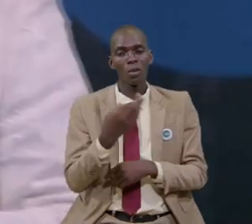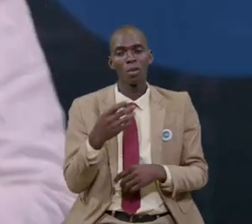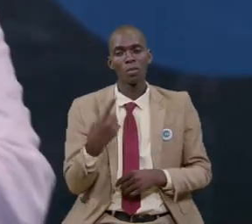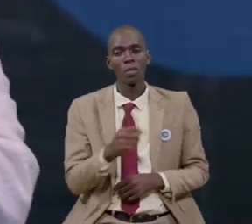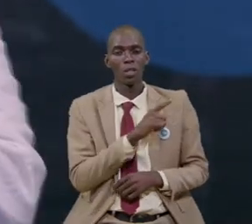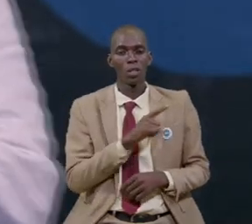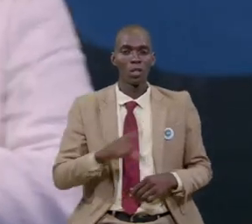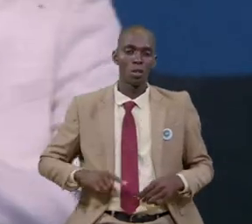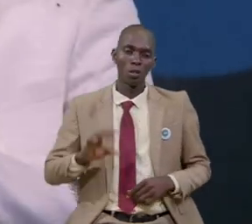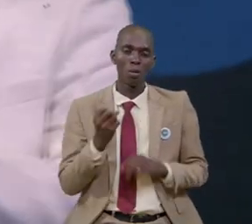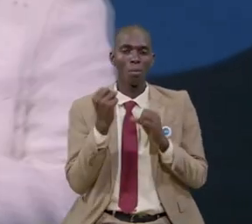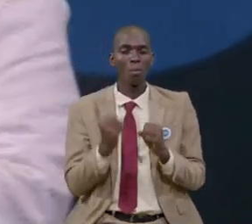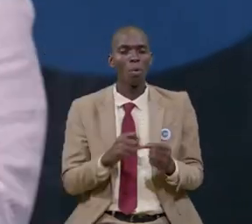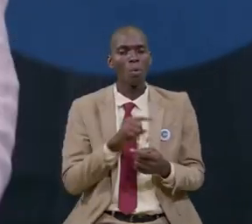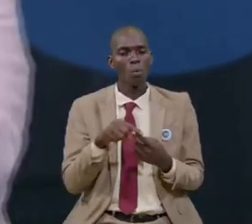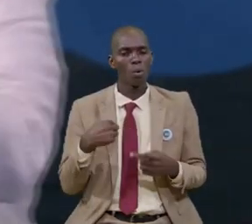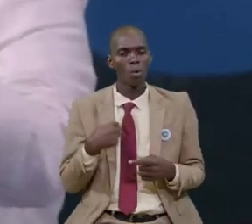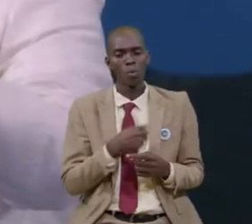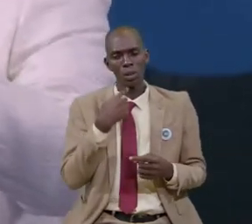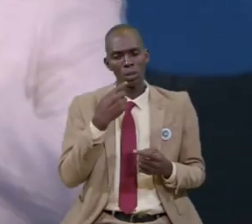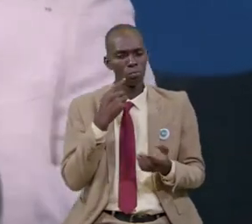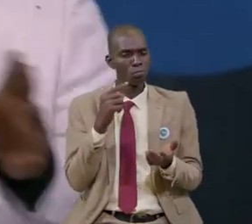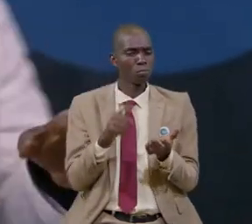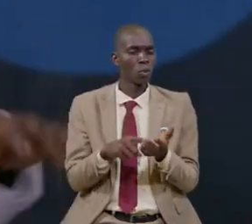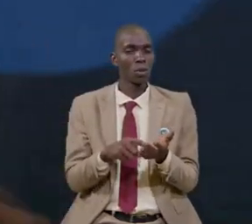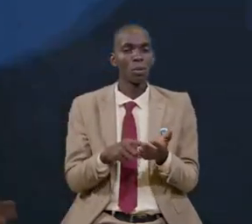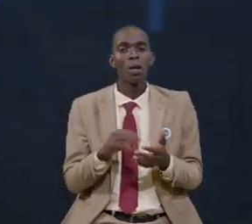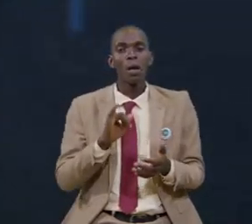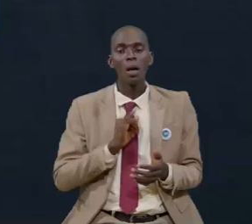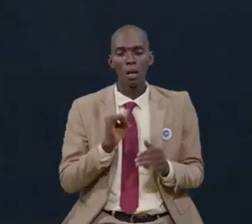nous disons remarquable, notable,